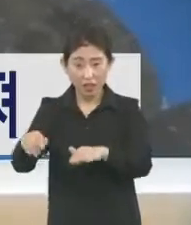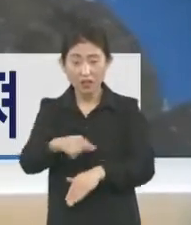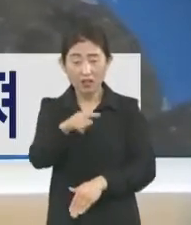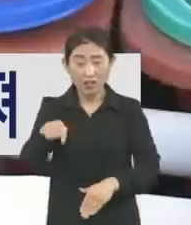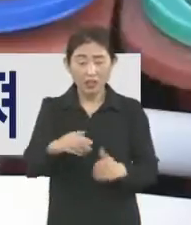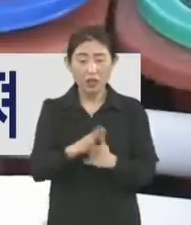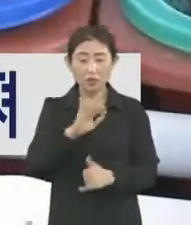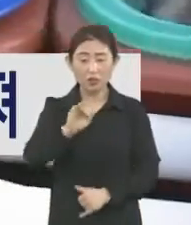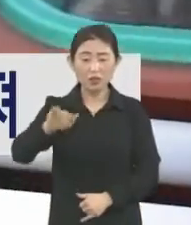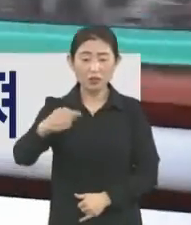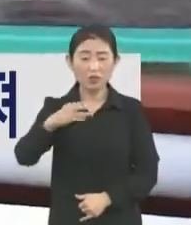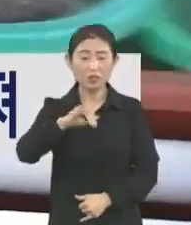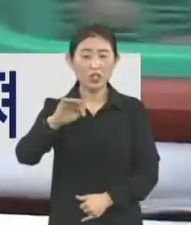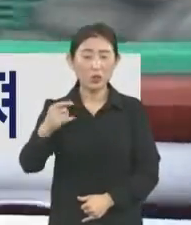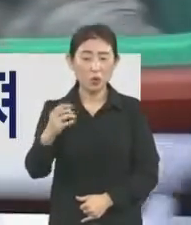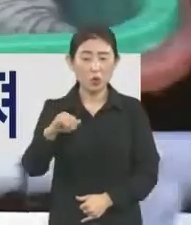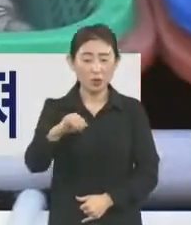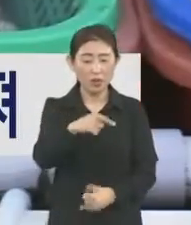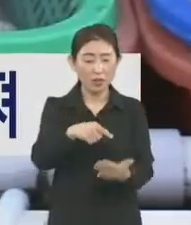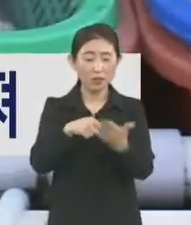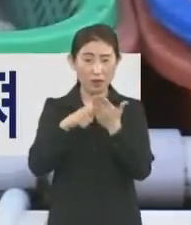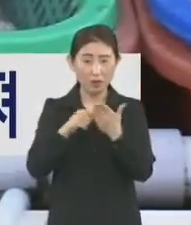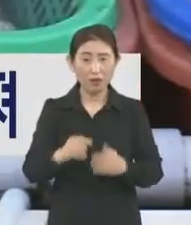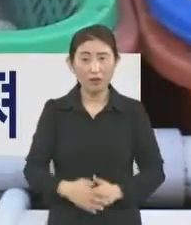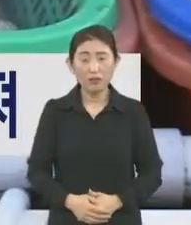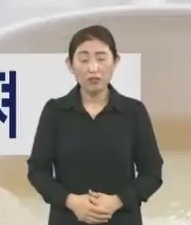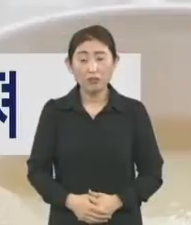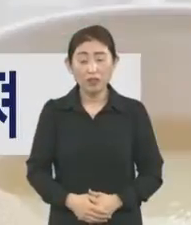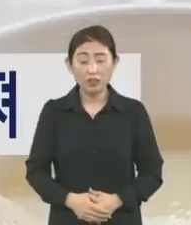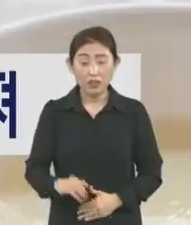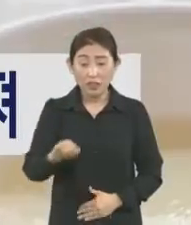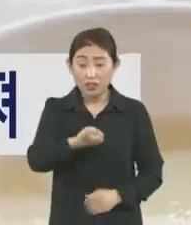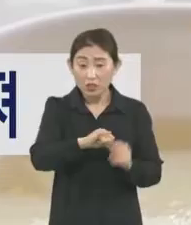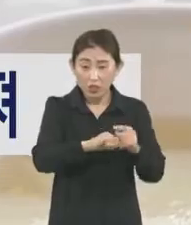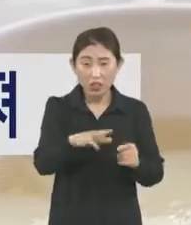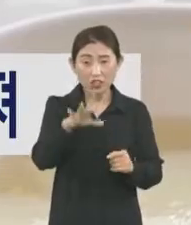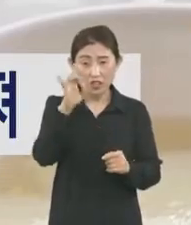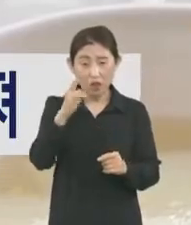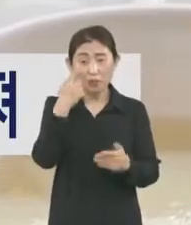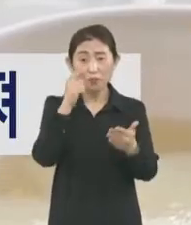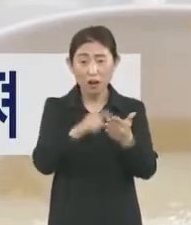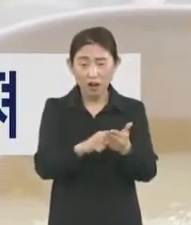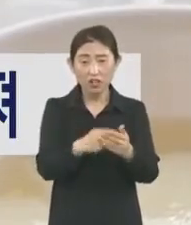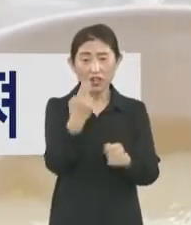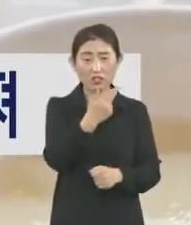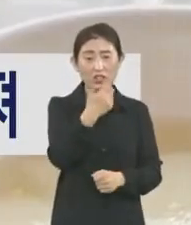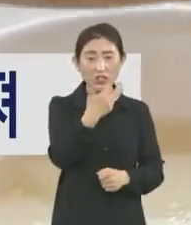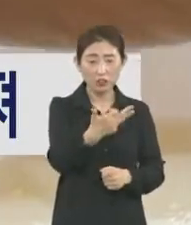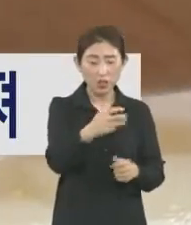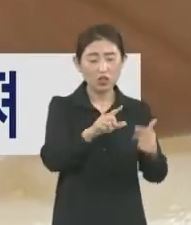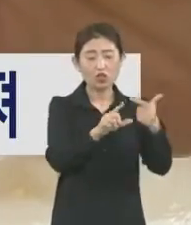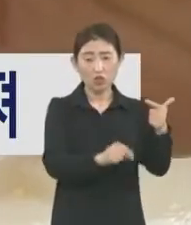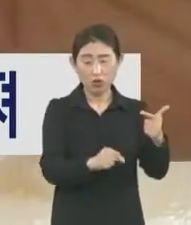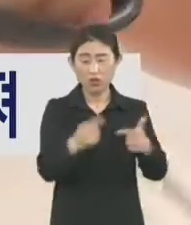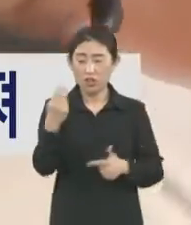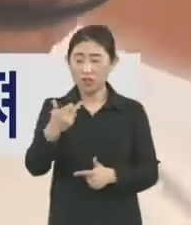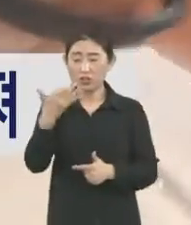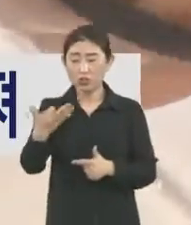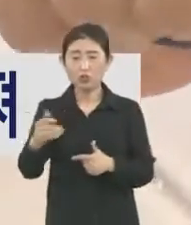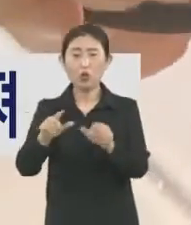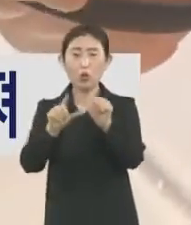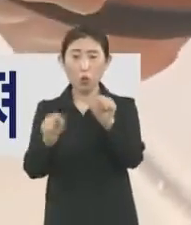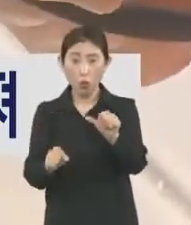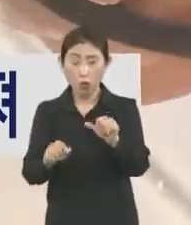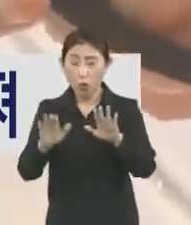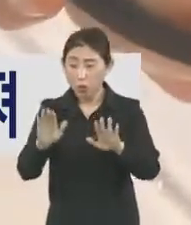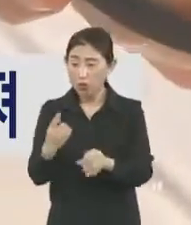해서 비브리오 패혈증 균이 분리 됐습니다 d 브리오 페어 중계의 첫 검출 시기는 2018년 6월 2019년